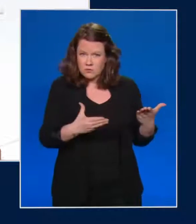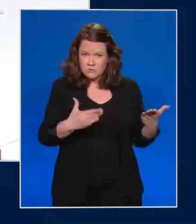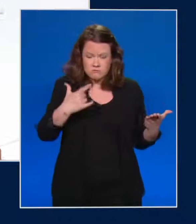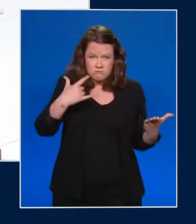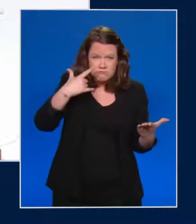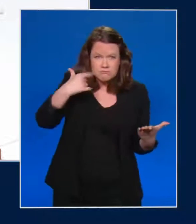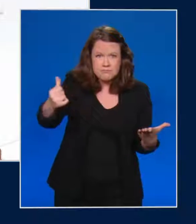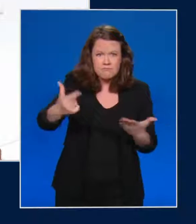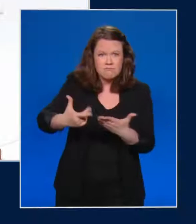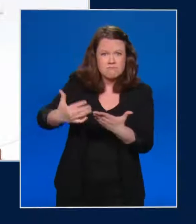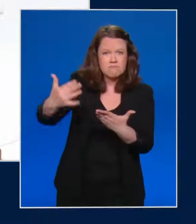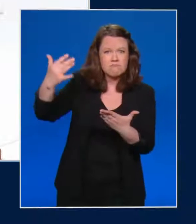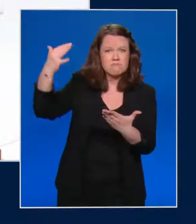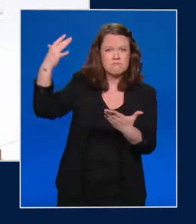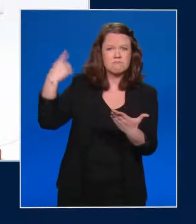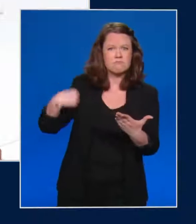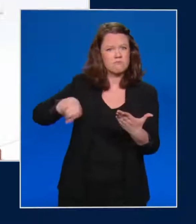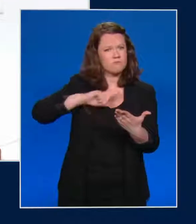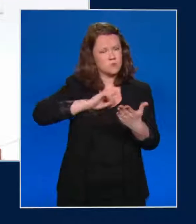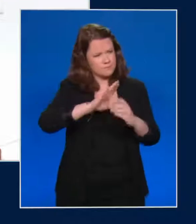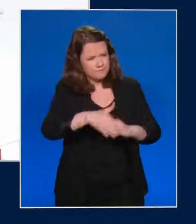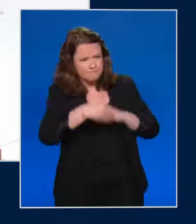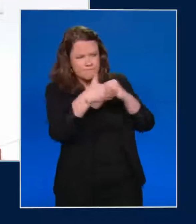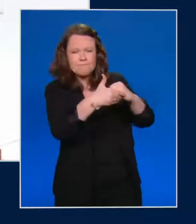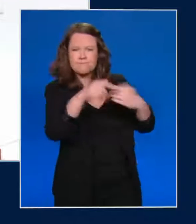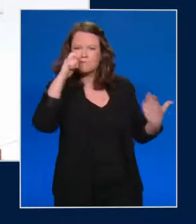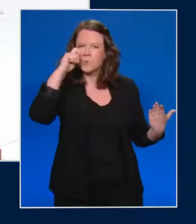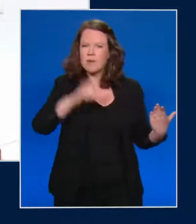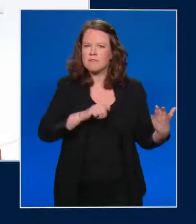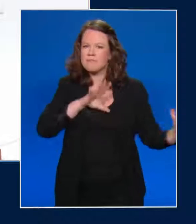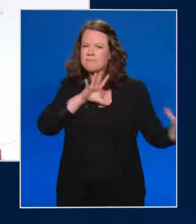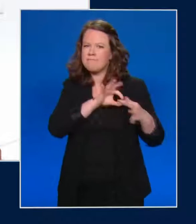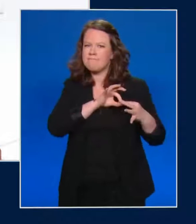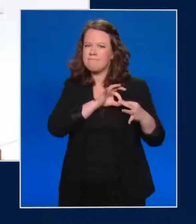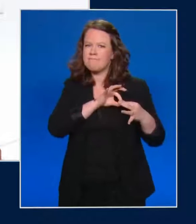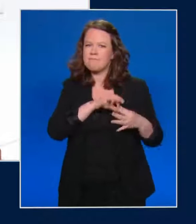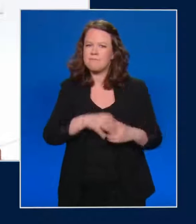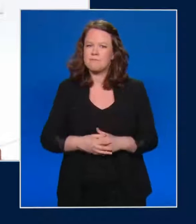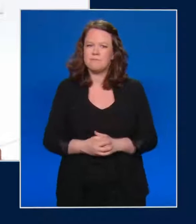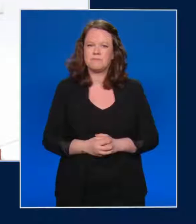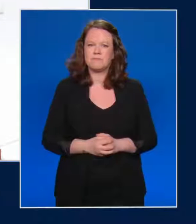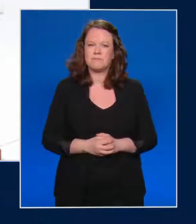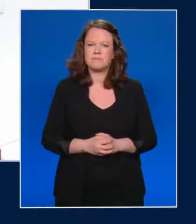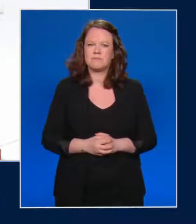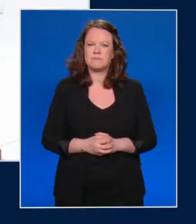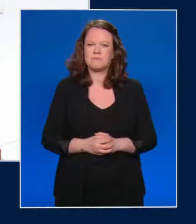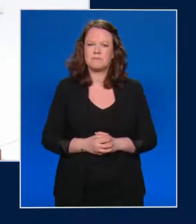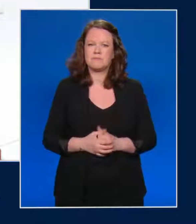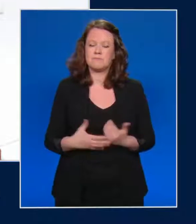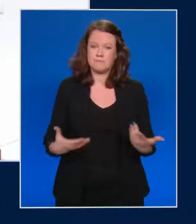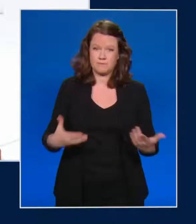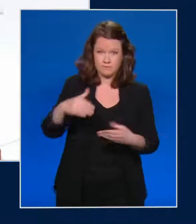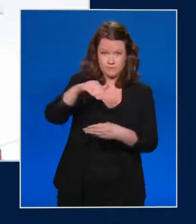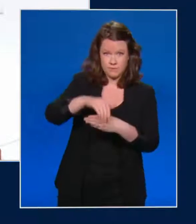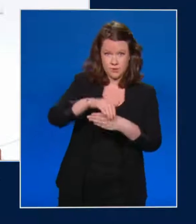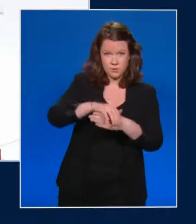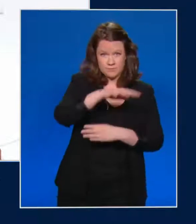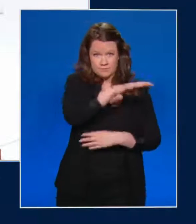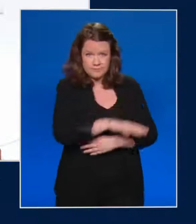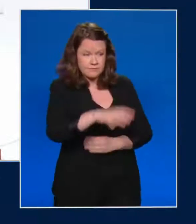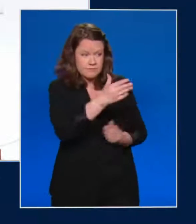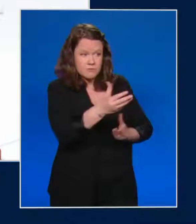décennies nous nous tenons aux côtés de l'ukraine je salue ce soir le courage du peuple ukrainien